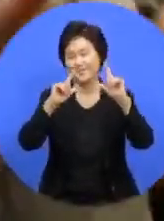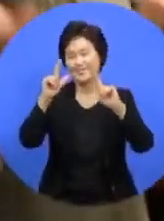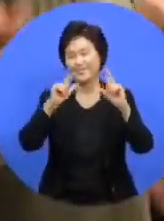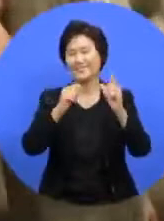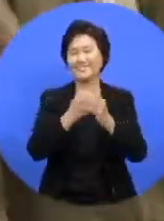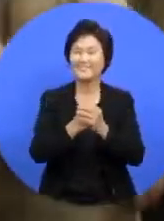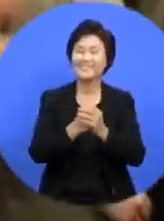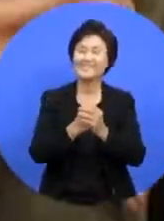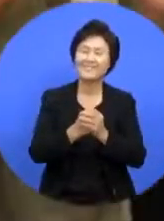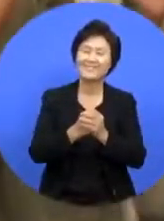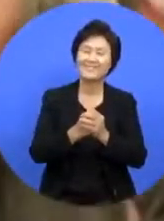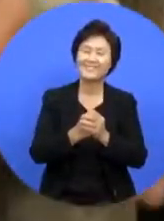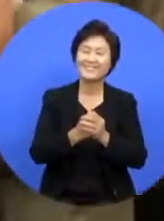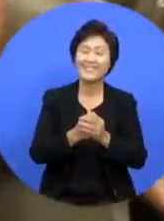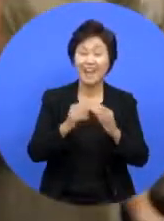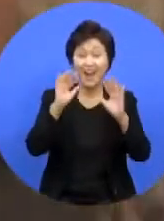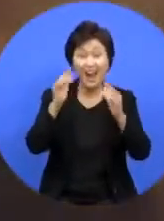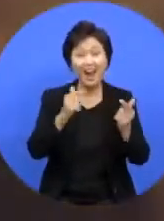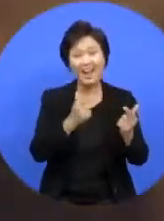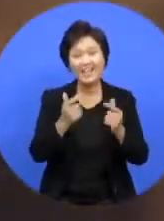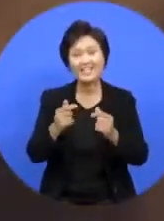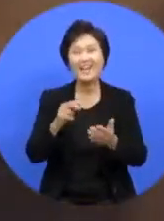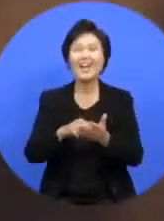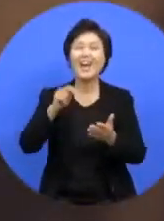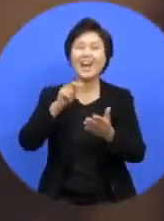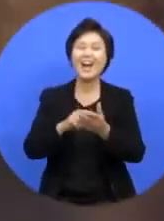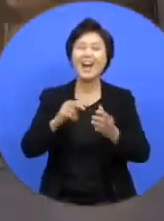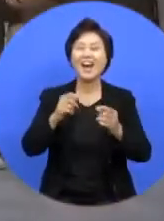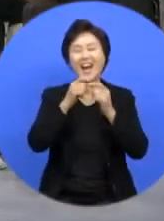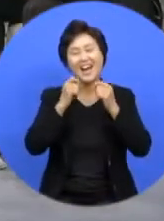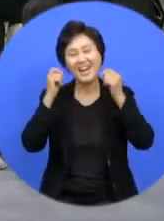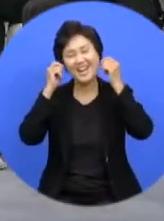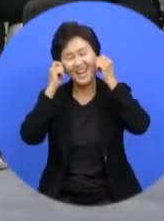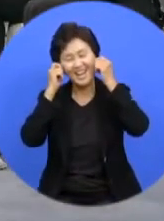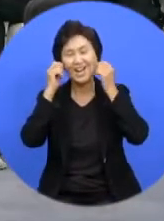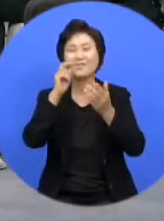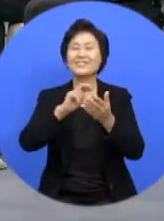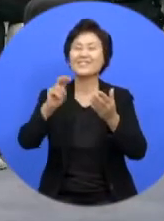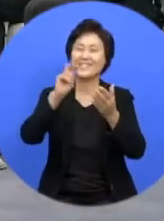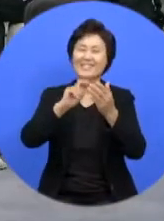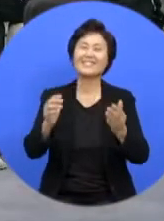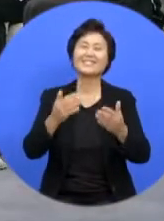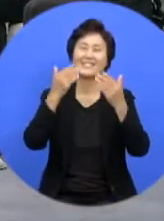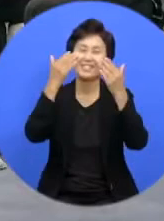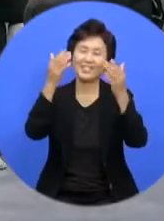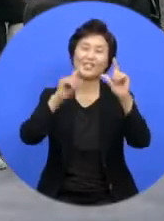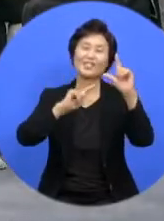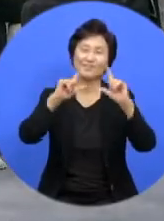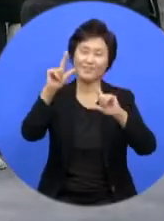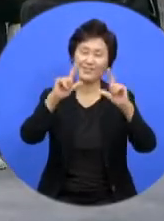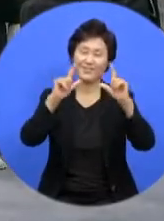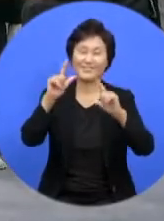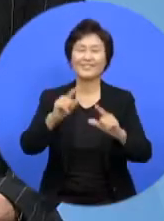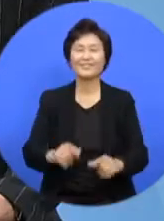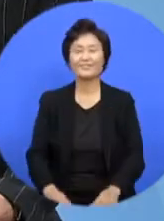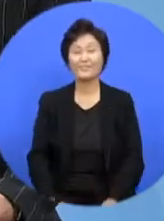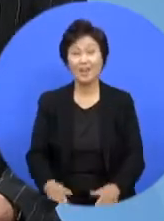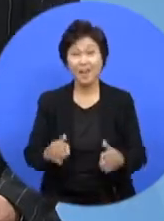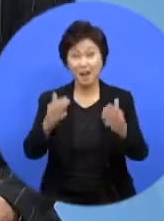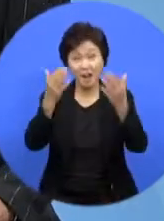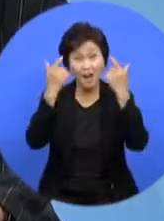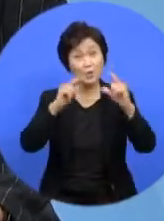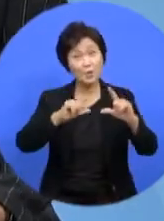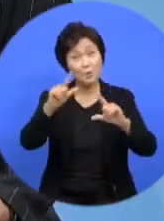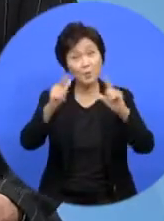그래요. 저희 아이들이 저렇게 뛰면서 찬양하고 그럼. 예배드려야지. 아, 잘 봤어요. 이야. 네. 아, 멋지다. 학교 진짜. 모습 너무